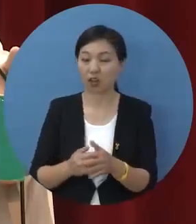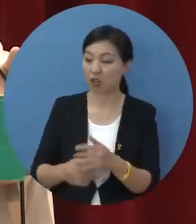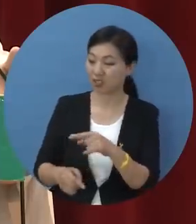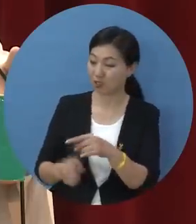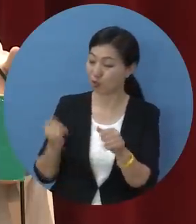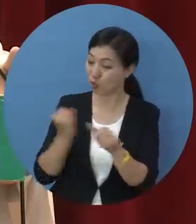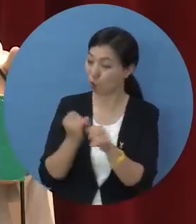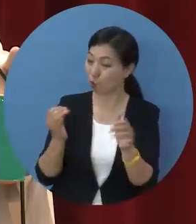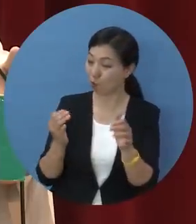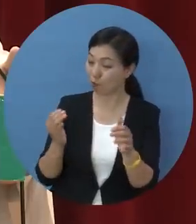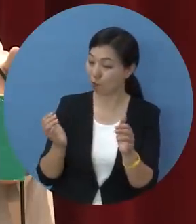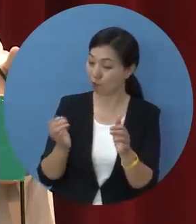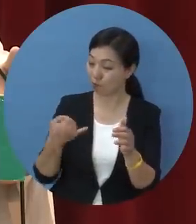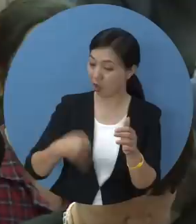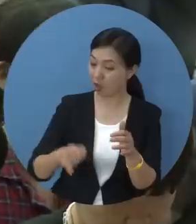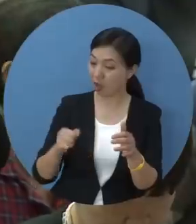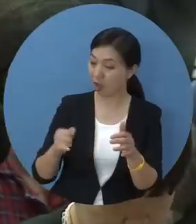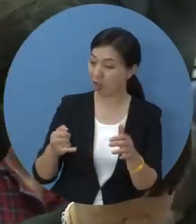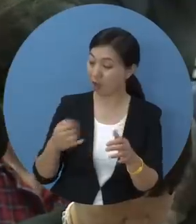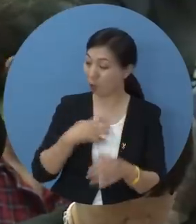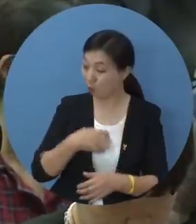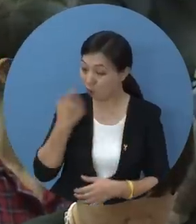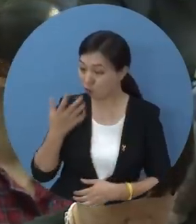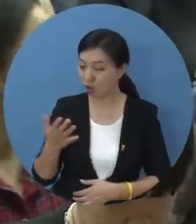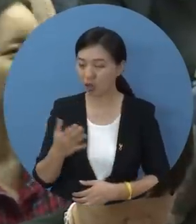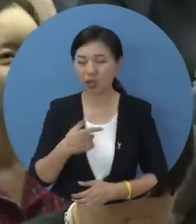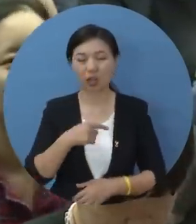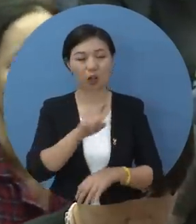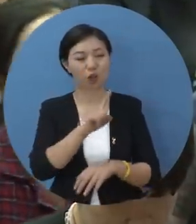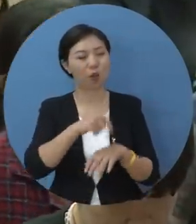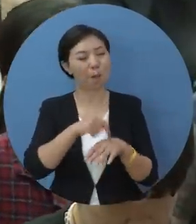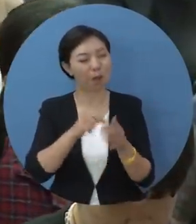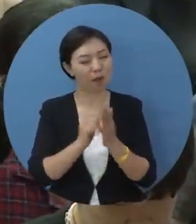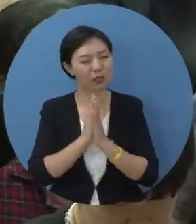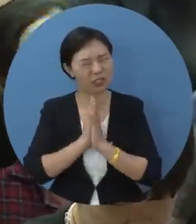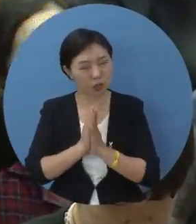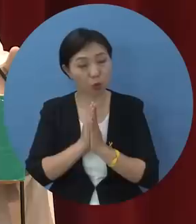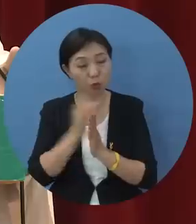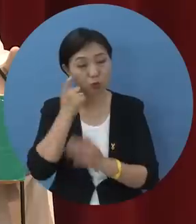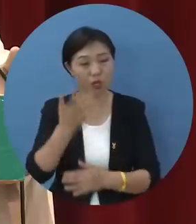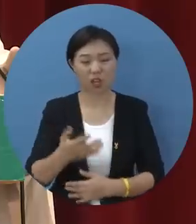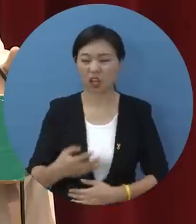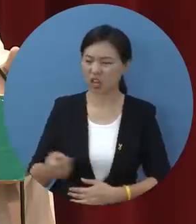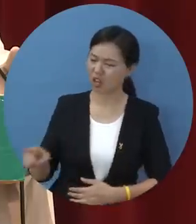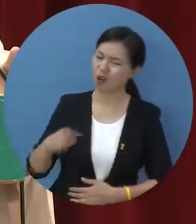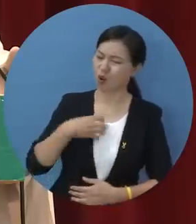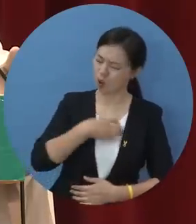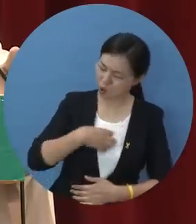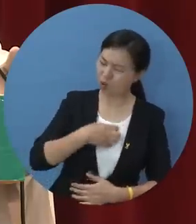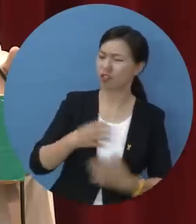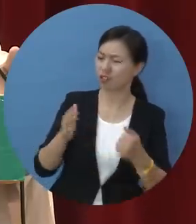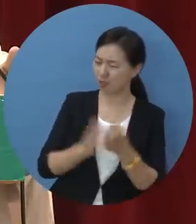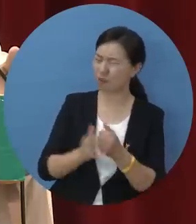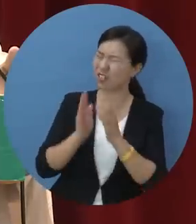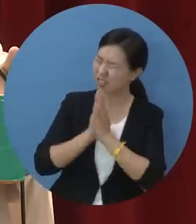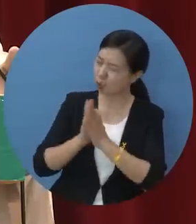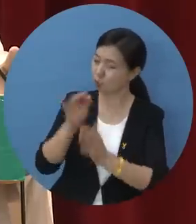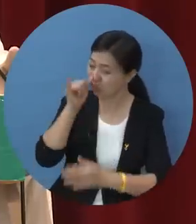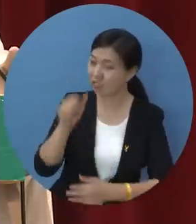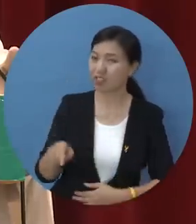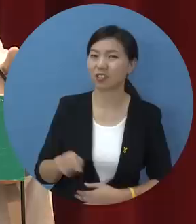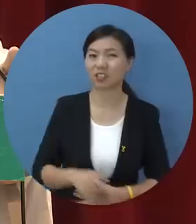결혼한 딸을 자기가 지금 걱정하는 거예요? 아니요. 걱정하는 게 아니고 어떤 마음으로 기도를 해줄까 싶어서 행복하게 걱정을 살도록. 하니 기도를